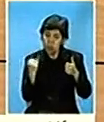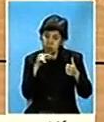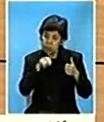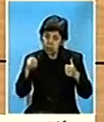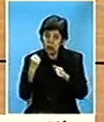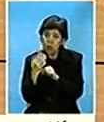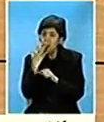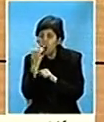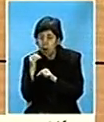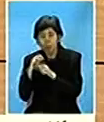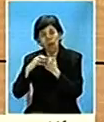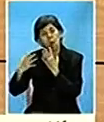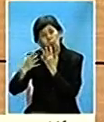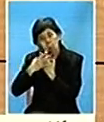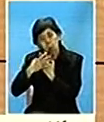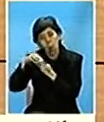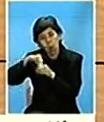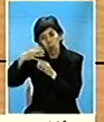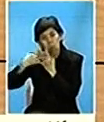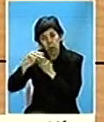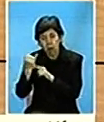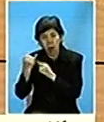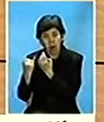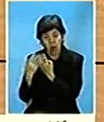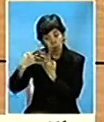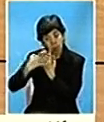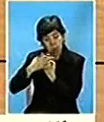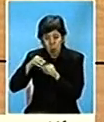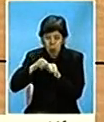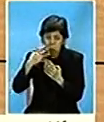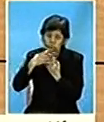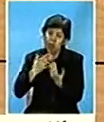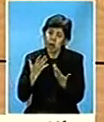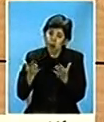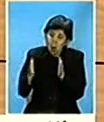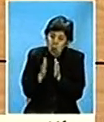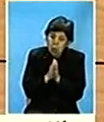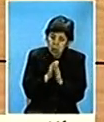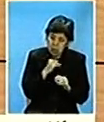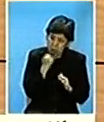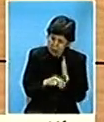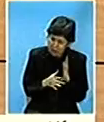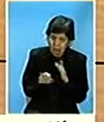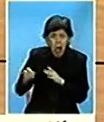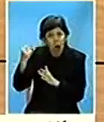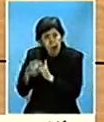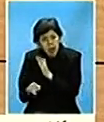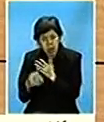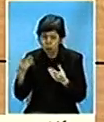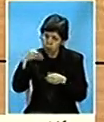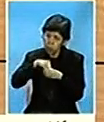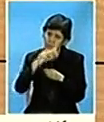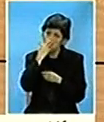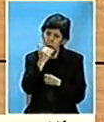ต้องอยู่ถูกคุมขังอยู่ร่วมในทันทสถานเดียวกับผู้ที่ได้รับโทษเด็ดขาดแล้